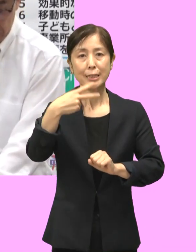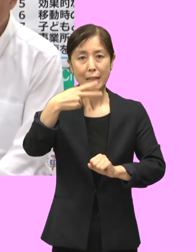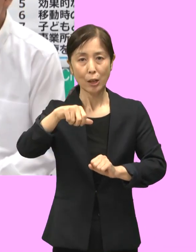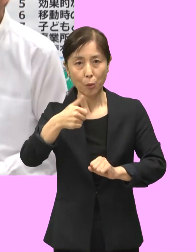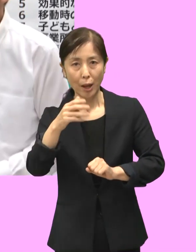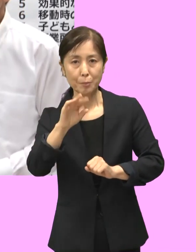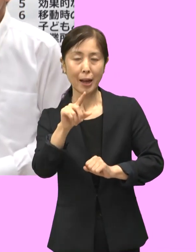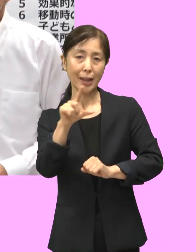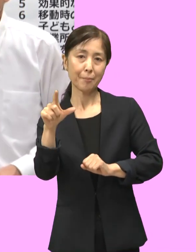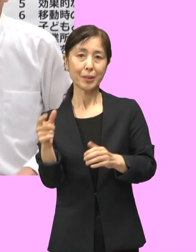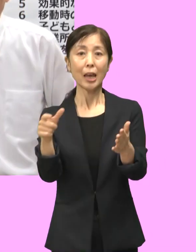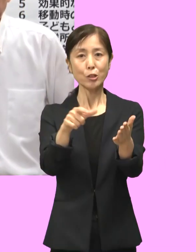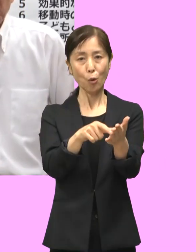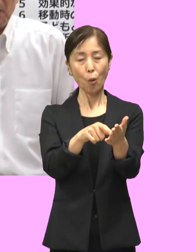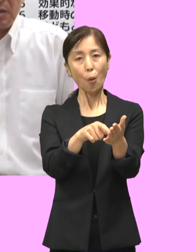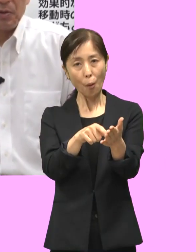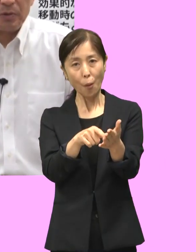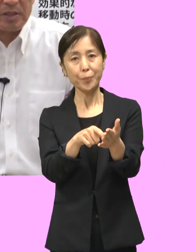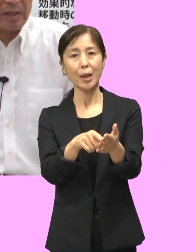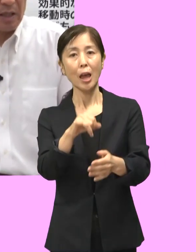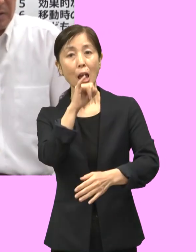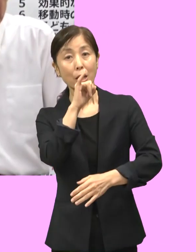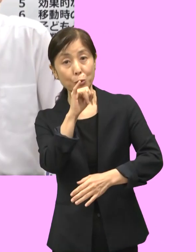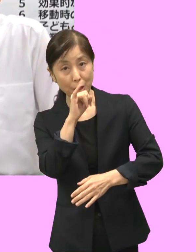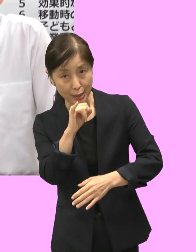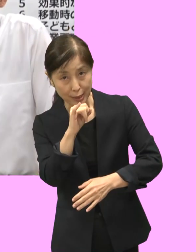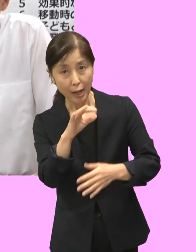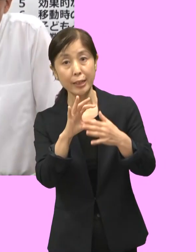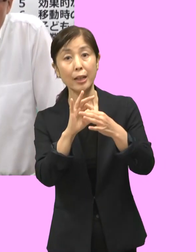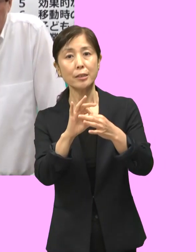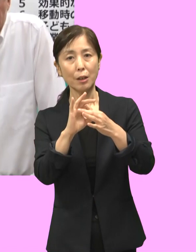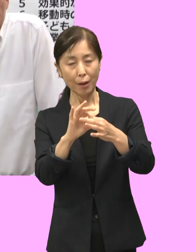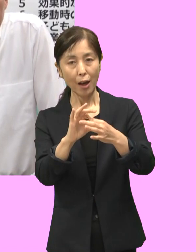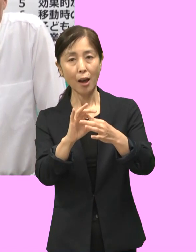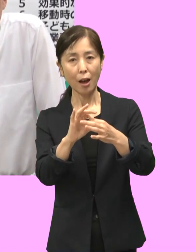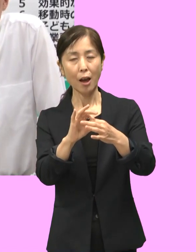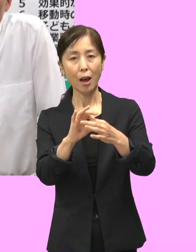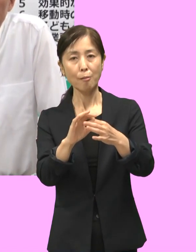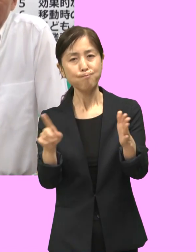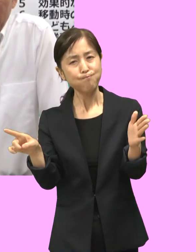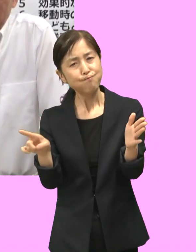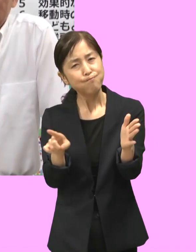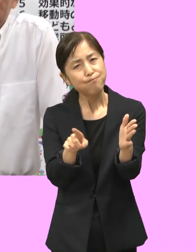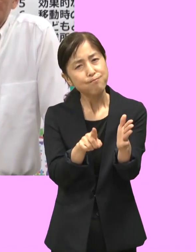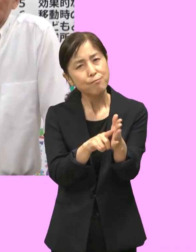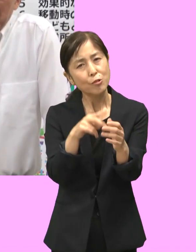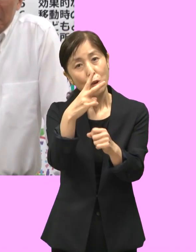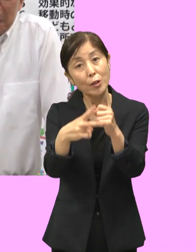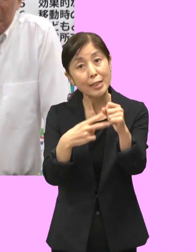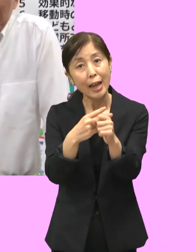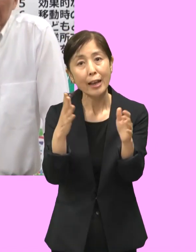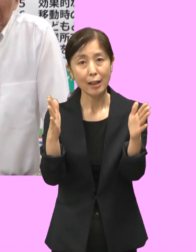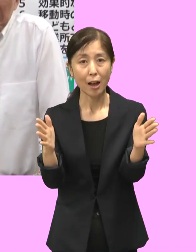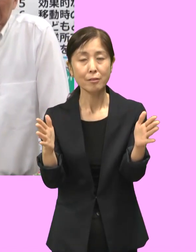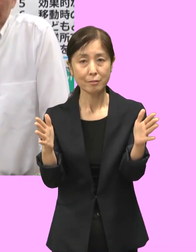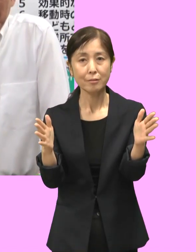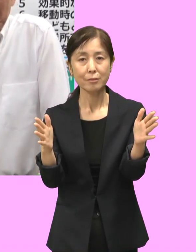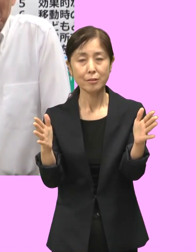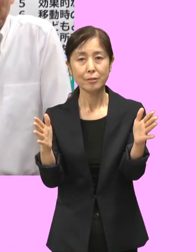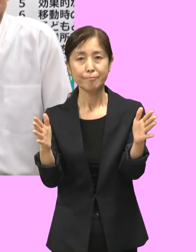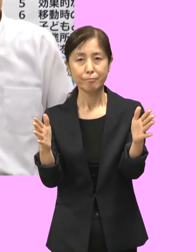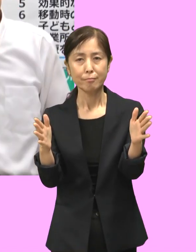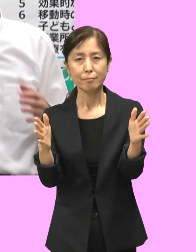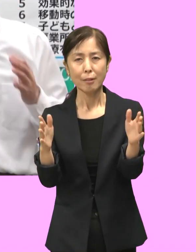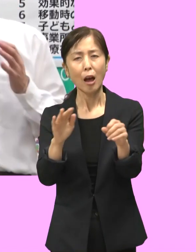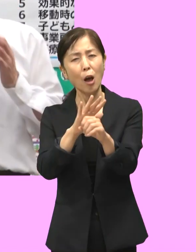上しております。インフルエンザに関しましてはこの2年間、まあ